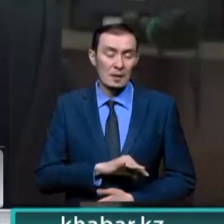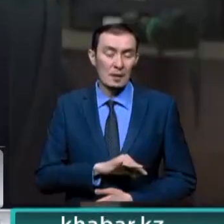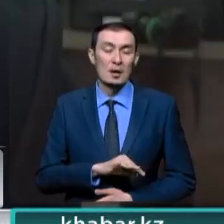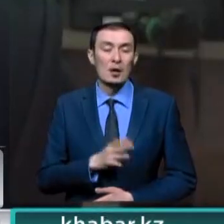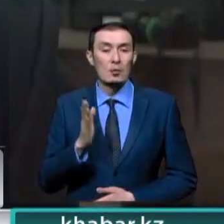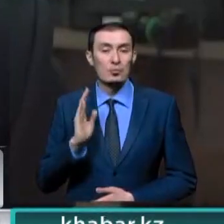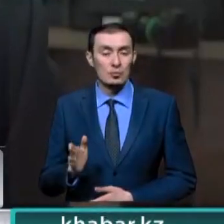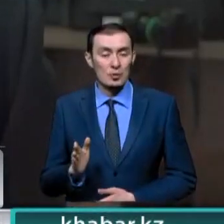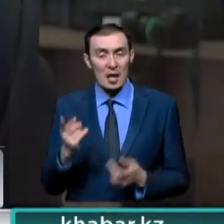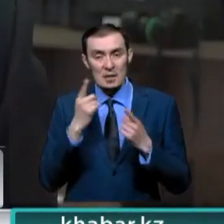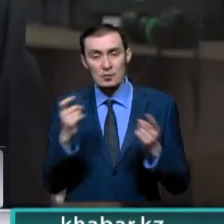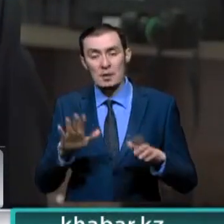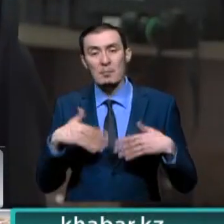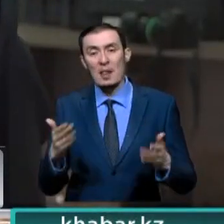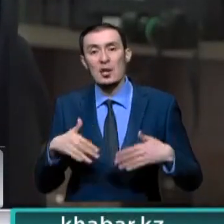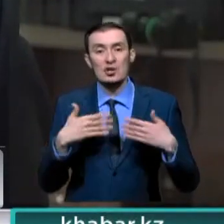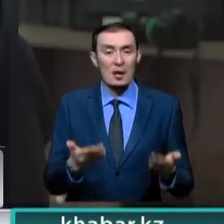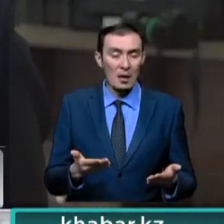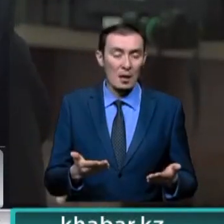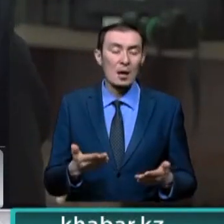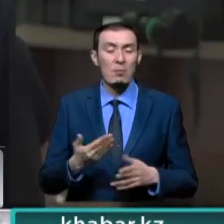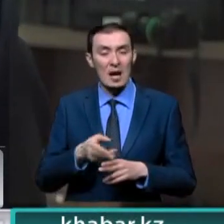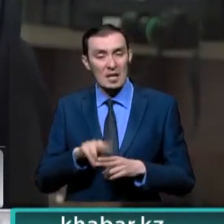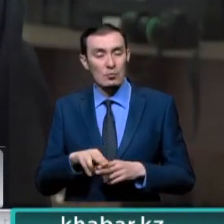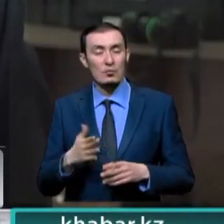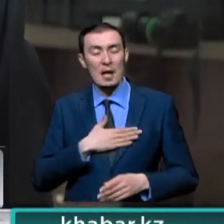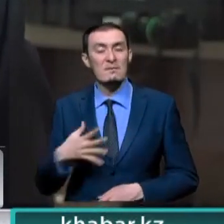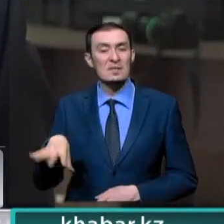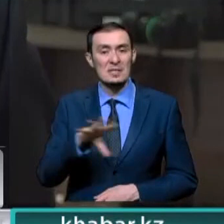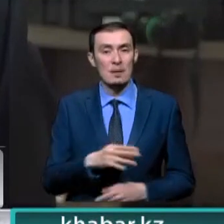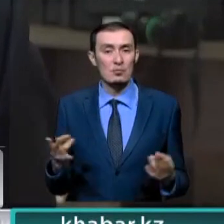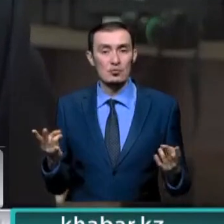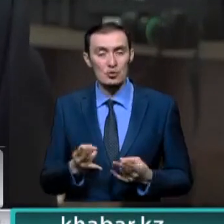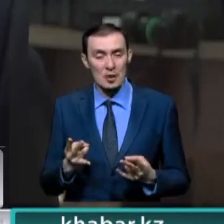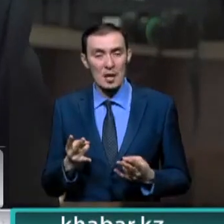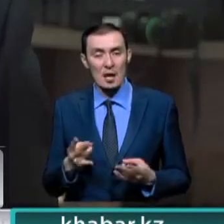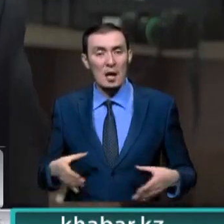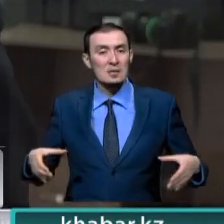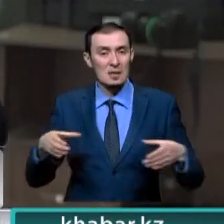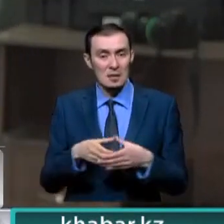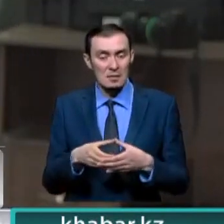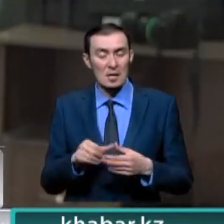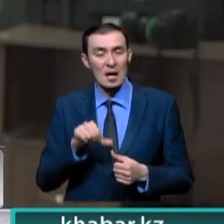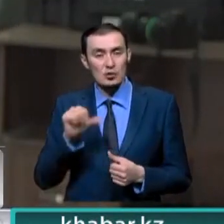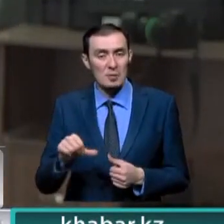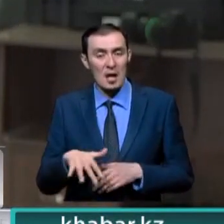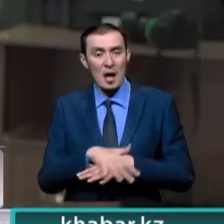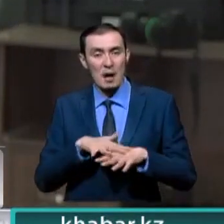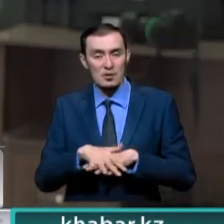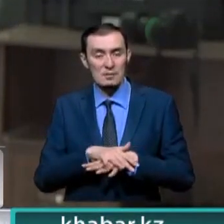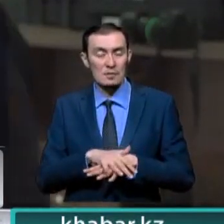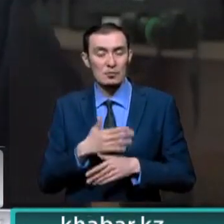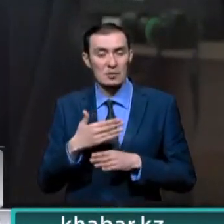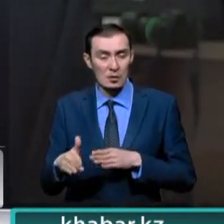эффективно будут озвучены предложения. Поэтому всем нам нужно консолидироваться, особенно общественному сектору,